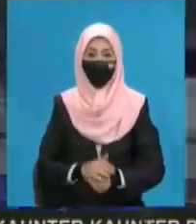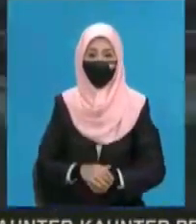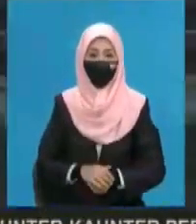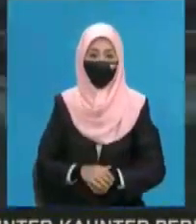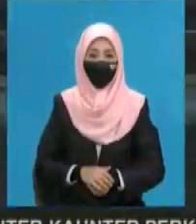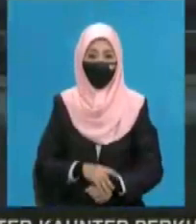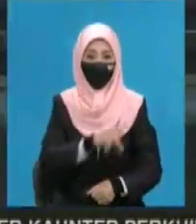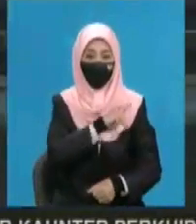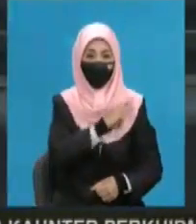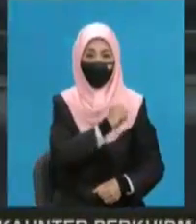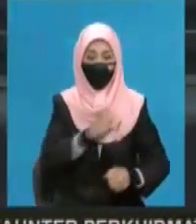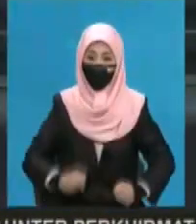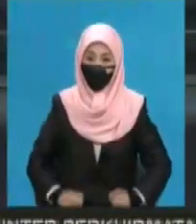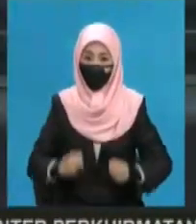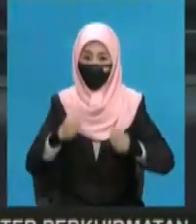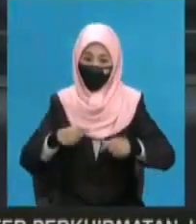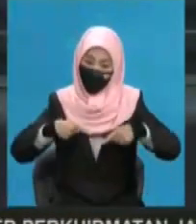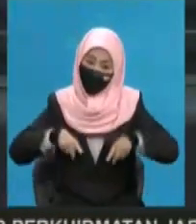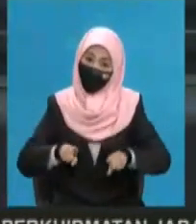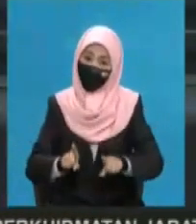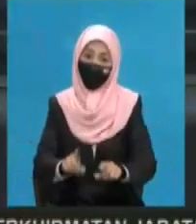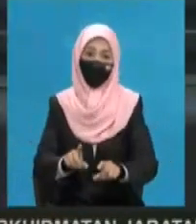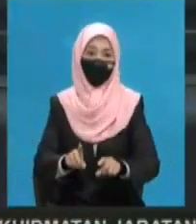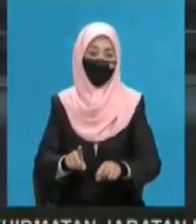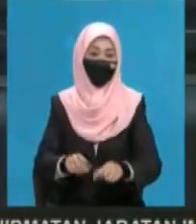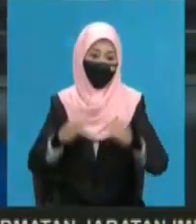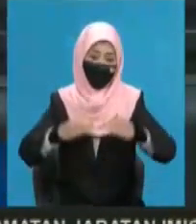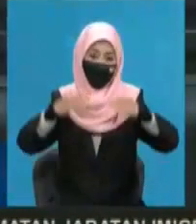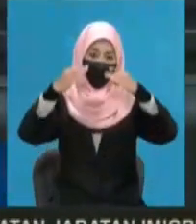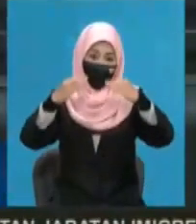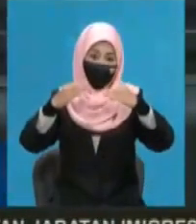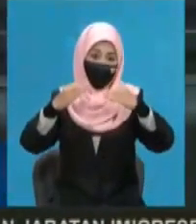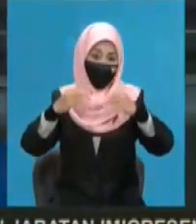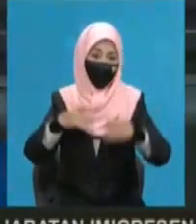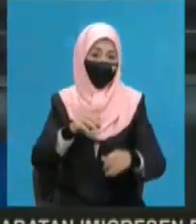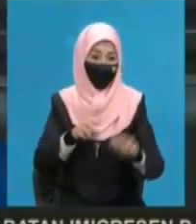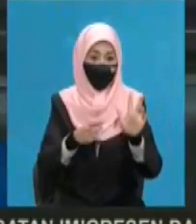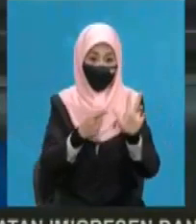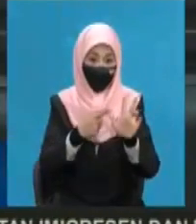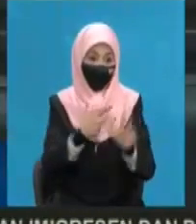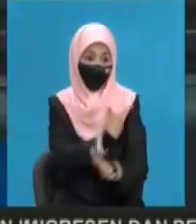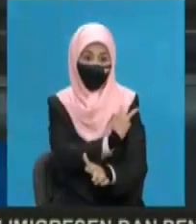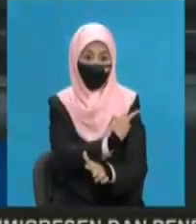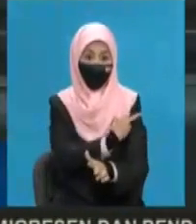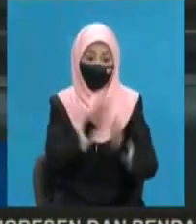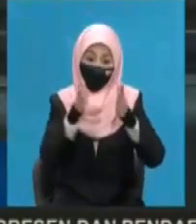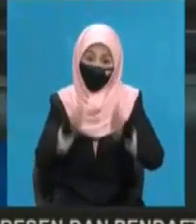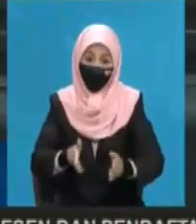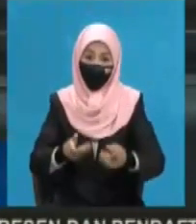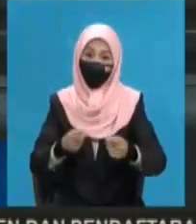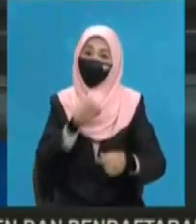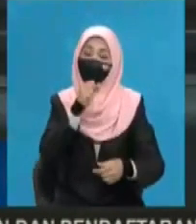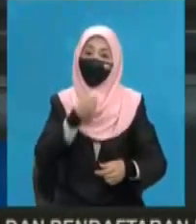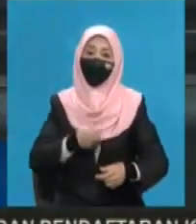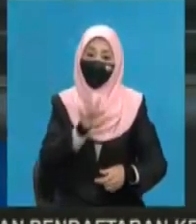Kementerian Kesehatan recount meneruskan fase strusnya bagi pemeran bexindo segitiga yaitu orang yang